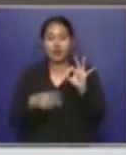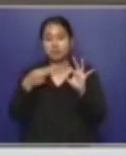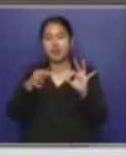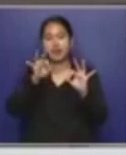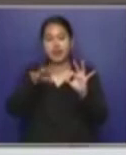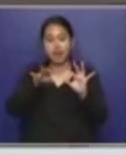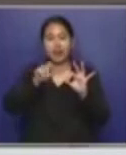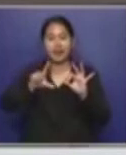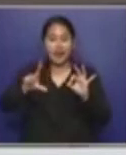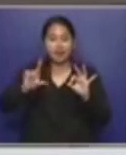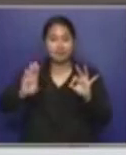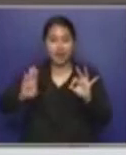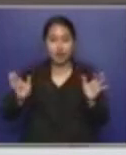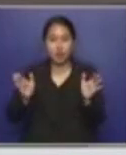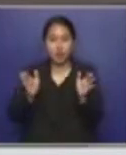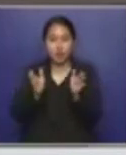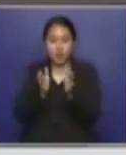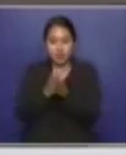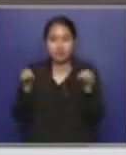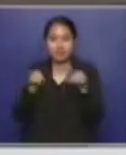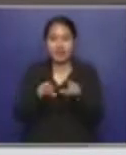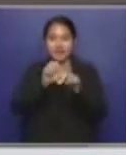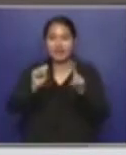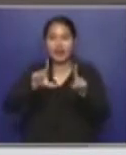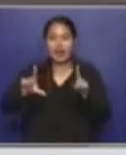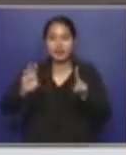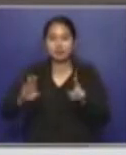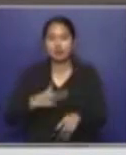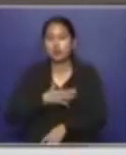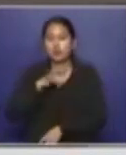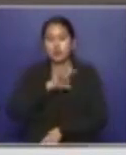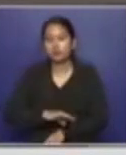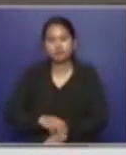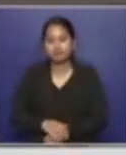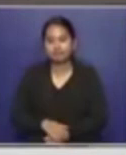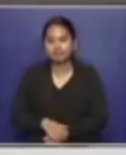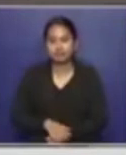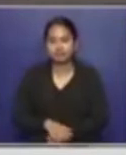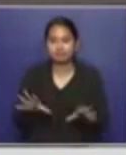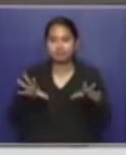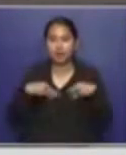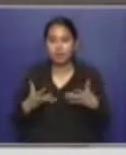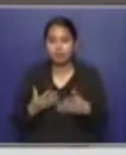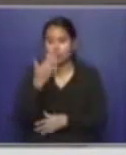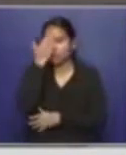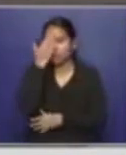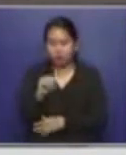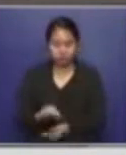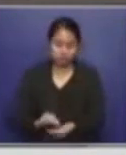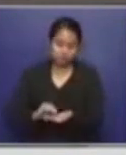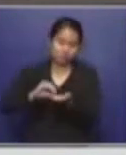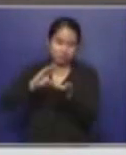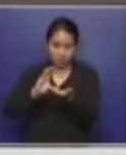99,000 ล้านบาทร่วมแสนล้านบาทตรงนี้ไม่เห็นด้วยเป็นอย่างยิ่งนะครับที่ได้ตั้งเอาไว้มากม